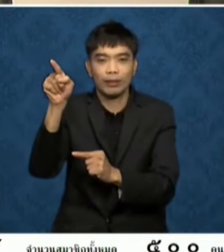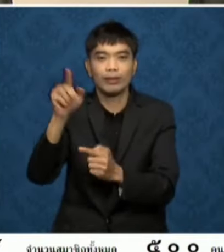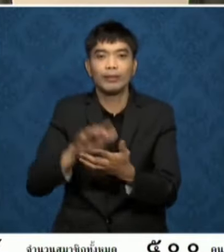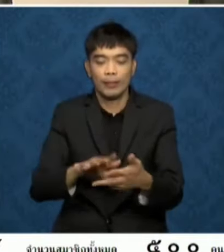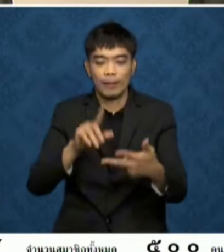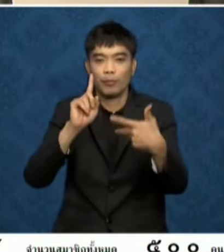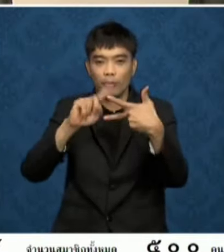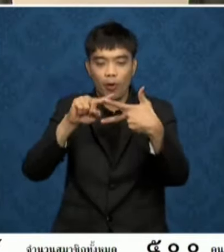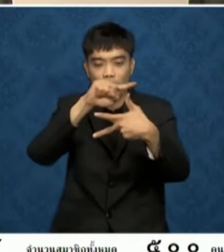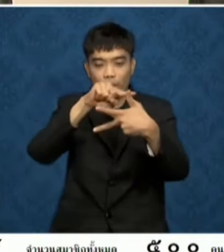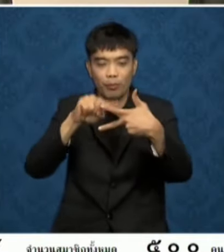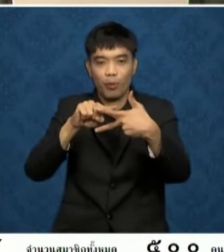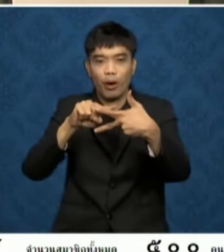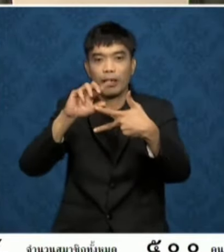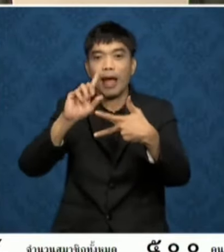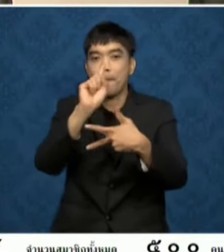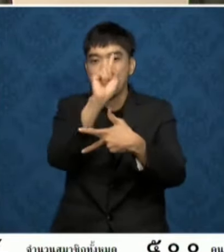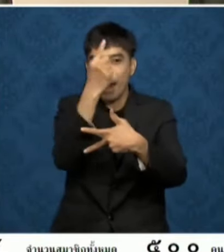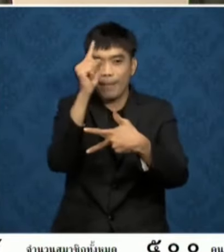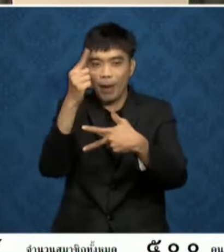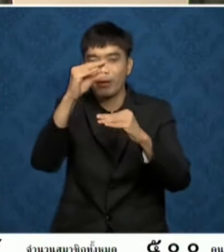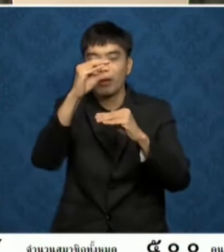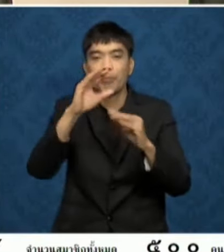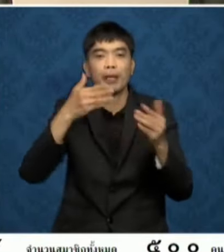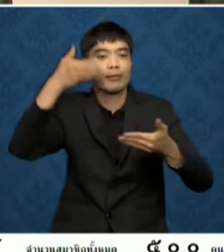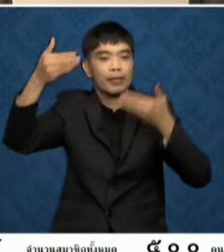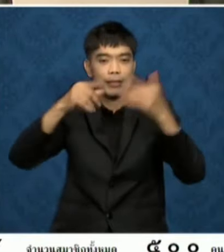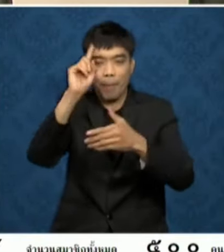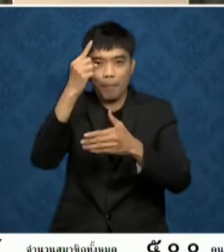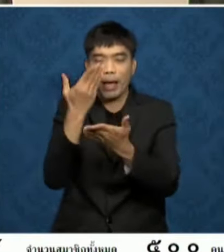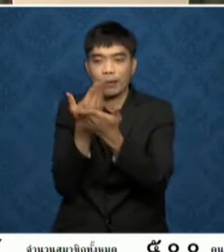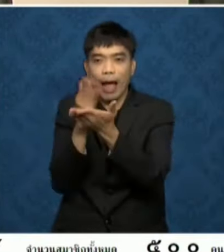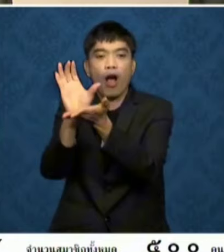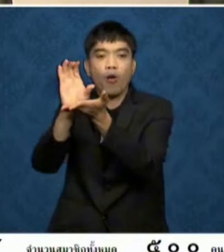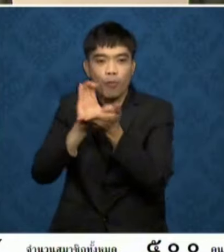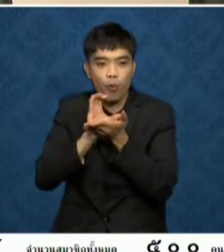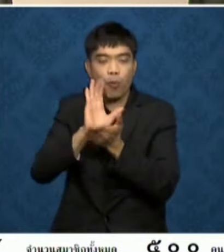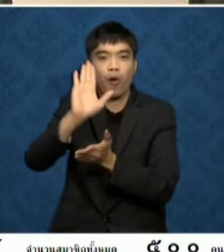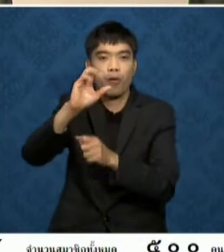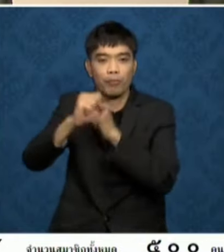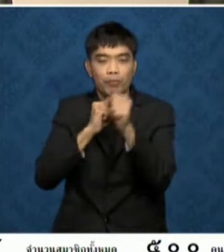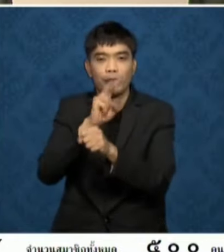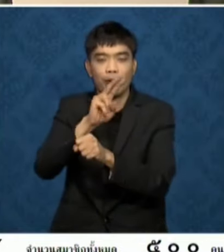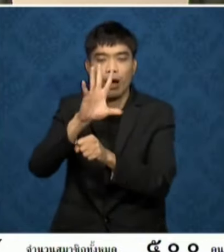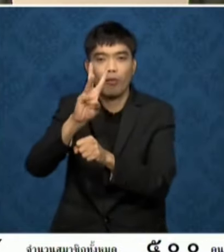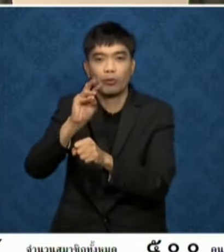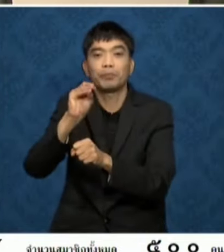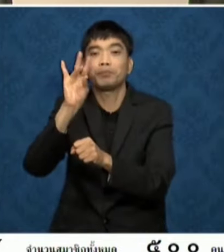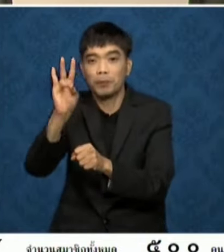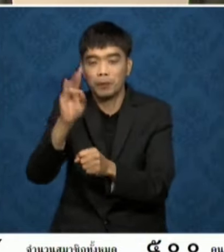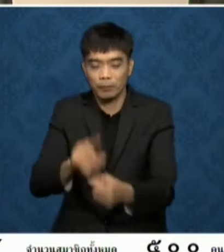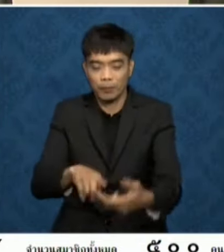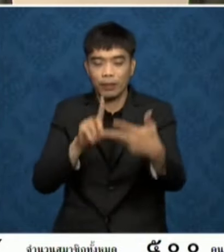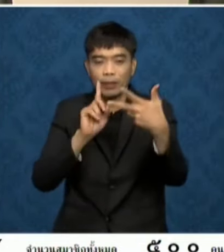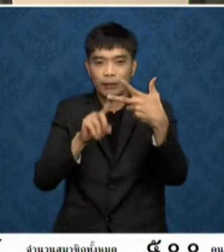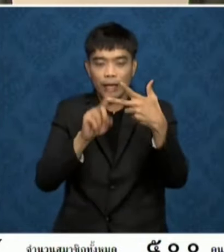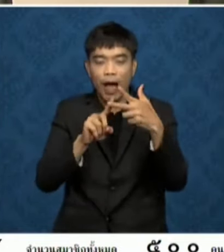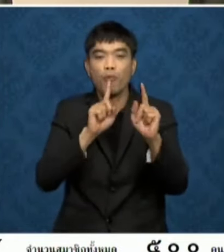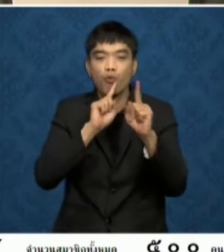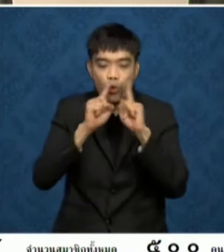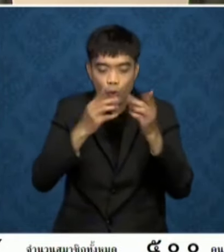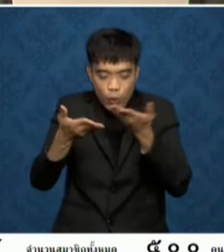เป็นกิจกรรมใหม่นะคะที่ขอรับงบประมาณในปี2567สำหรับกิจกรรมที่3คือการสัมมนาวิชาการ